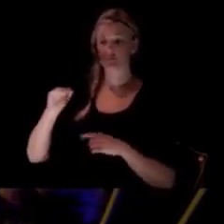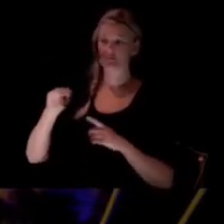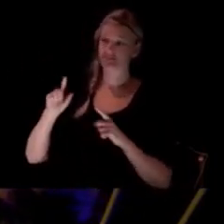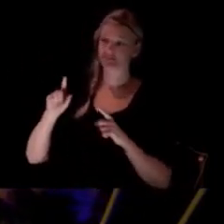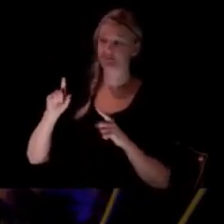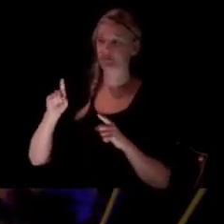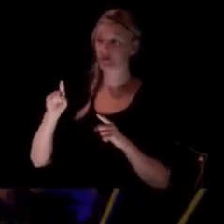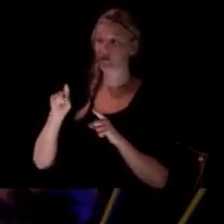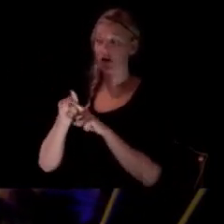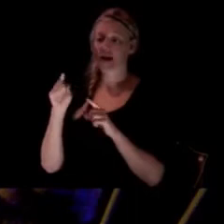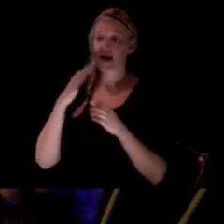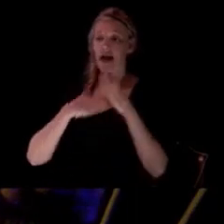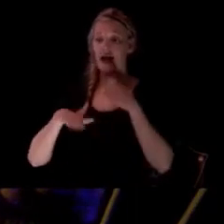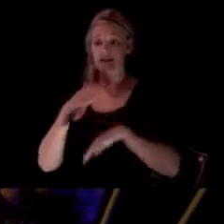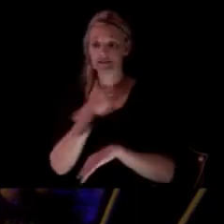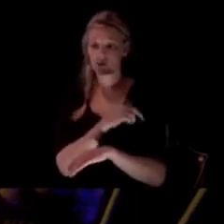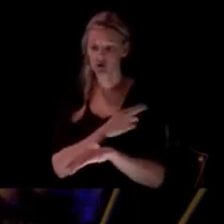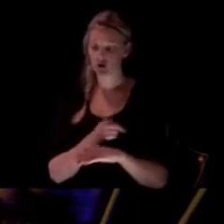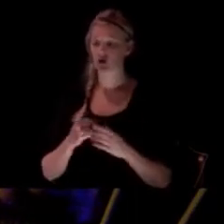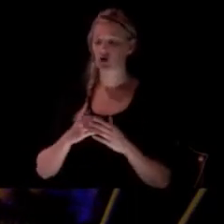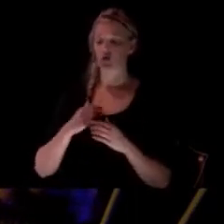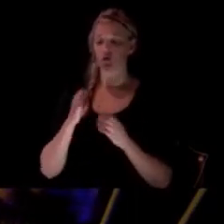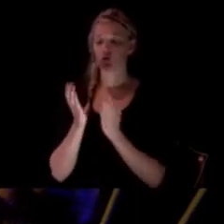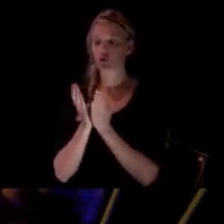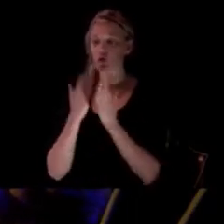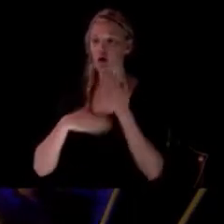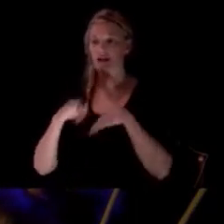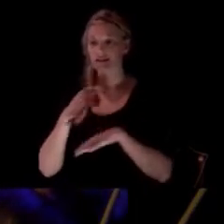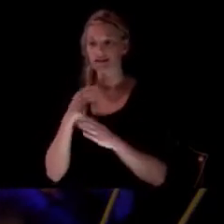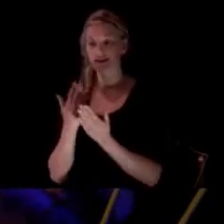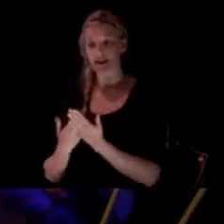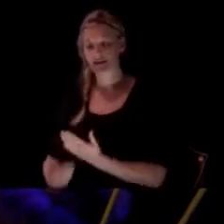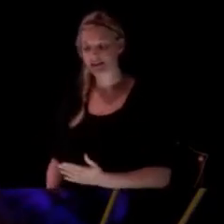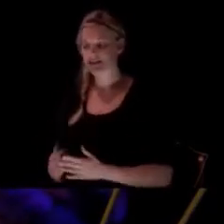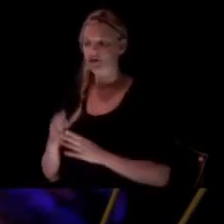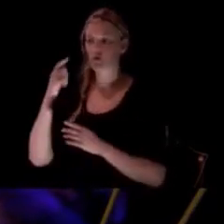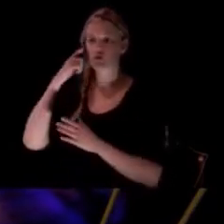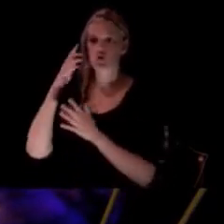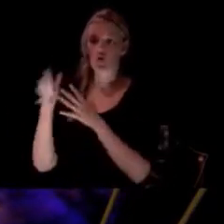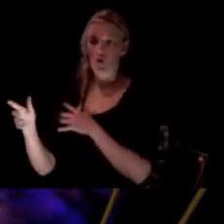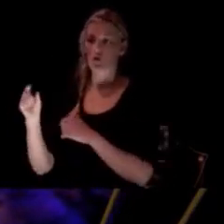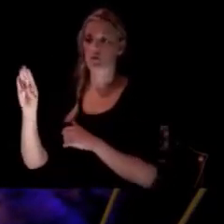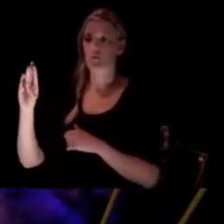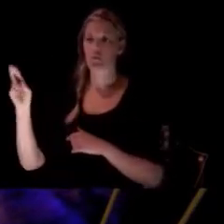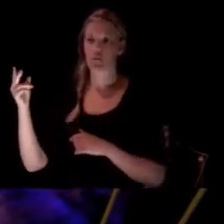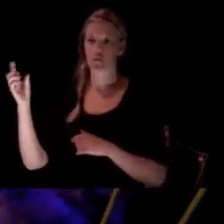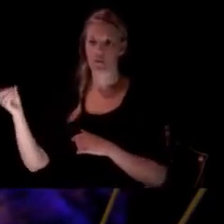det helsesøster og skolehelsetjenesten og psykolog inne på BUP.